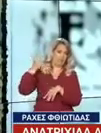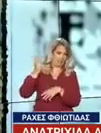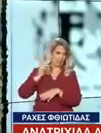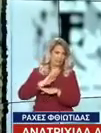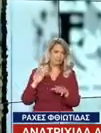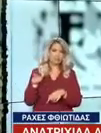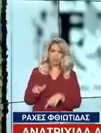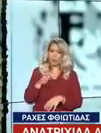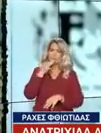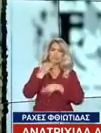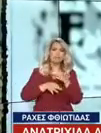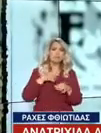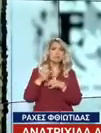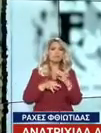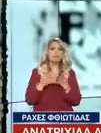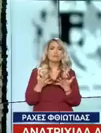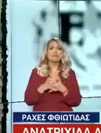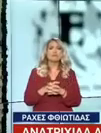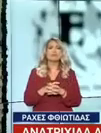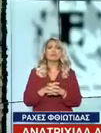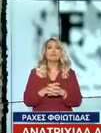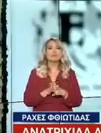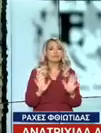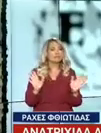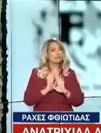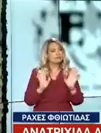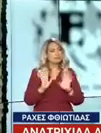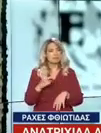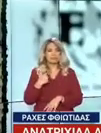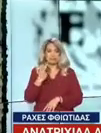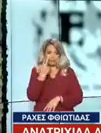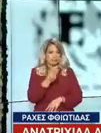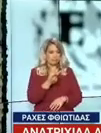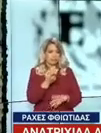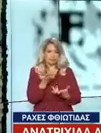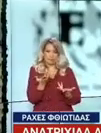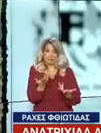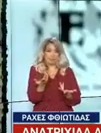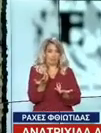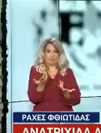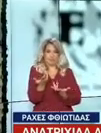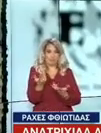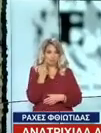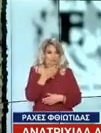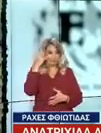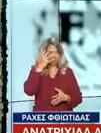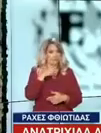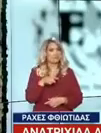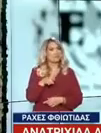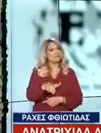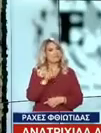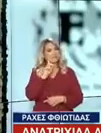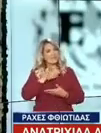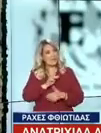πάντες, να μην αξιωθεί κανείς να δει το παιδί του όπως το είδα εγώ. Εκείνη τη μέρα έφυγε να πάει σε μια φίλη της στο χωριό. Μας χαιρέτησε, από τότε